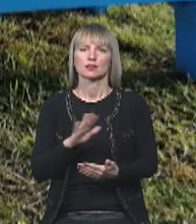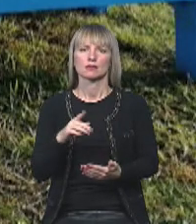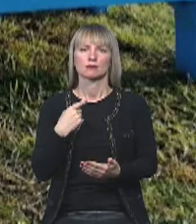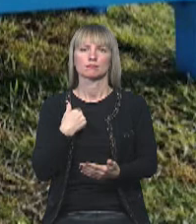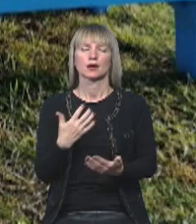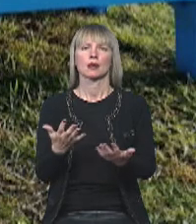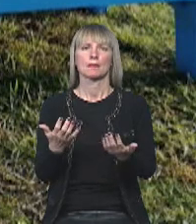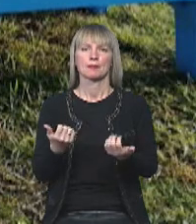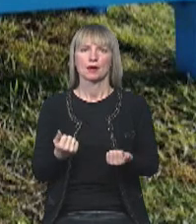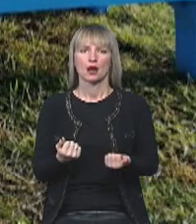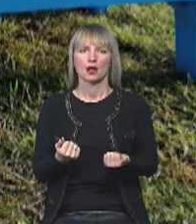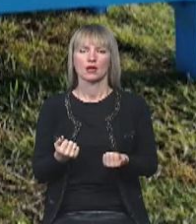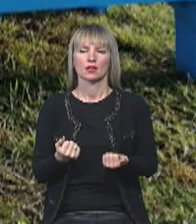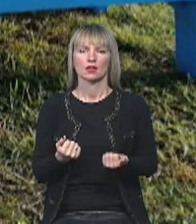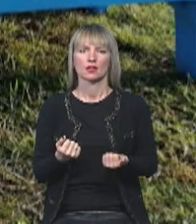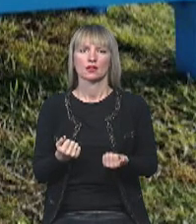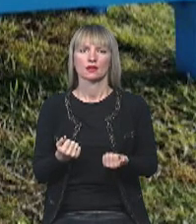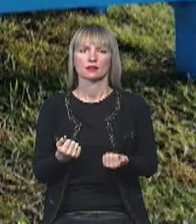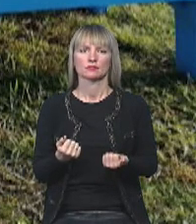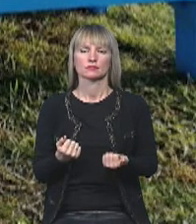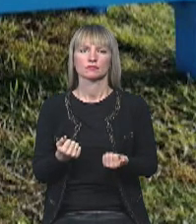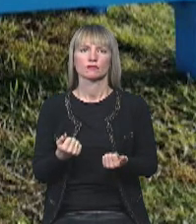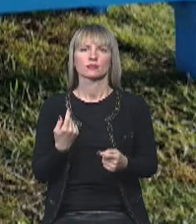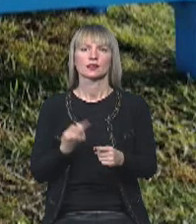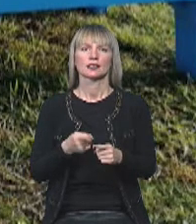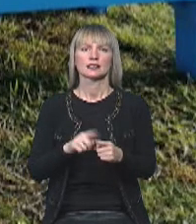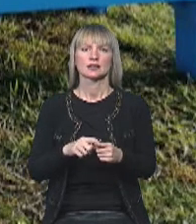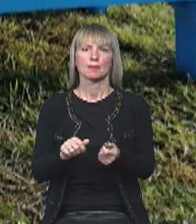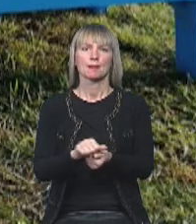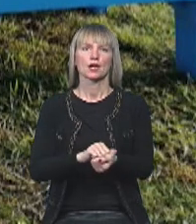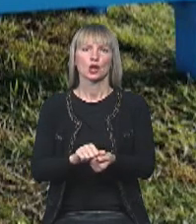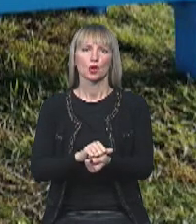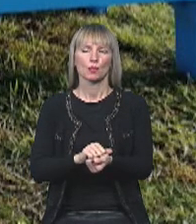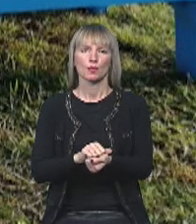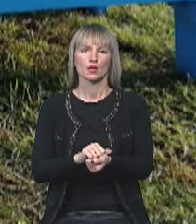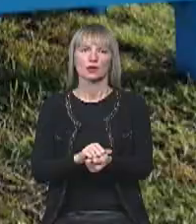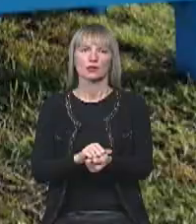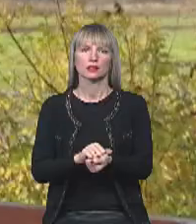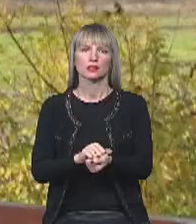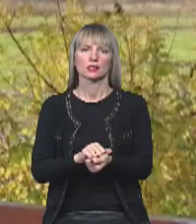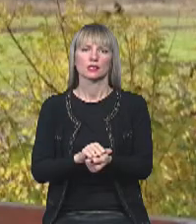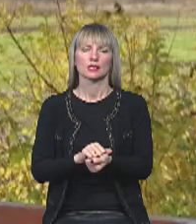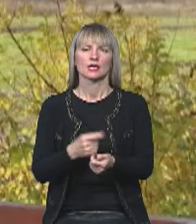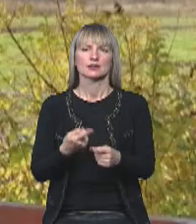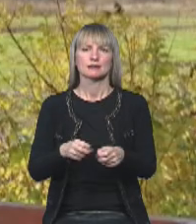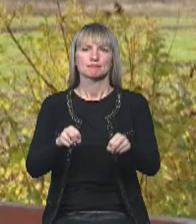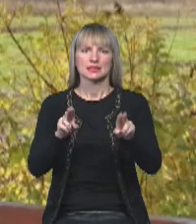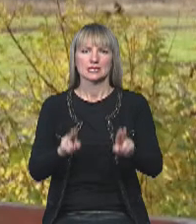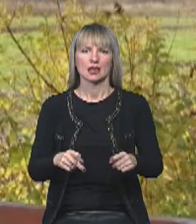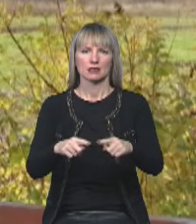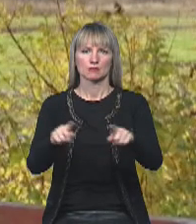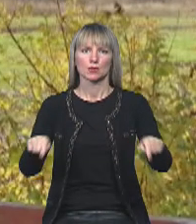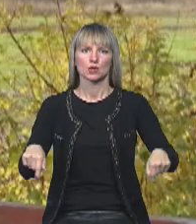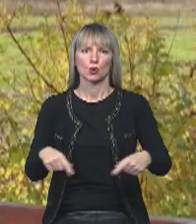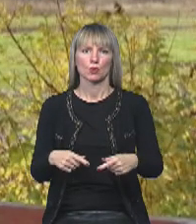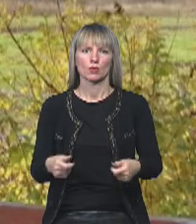брали і робили. Дивіться, що це відбувається. Це перероблені якраз з сміття? Так, це піддони. Угу. Це піддони, які